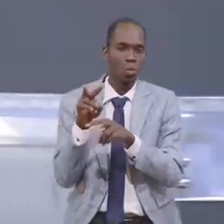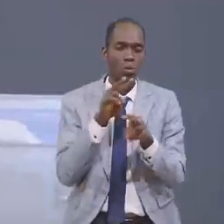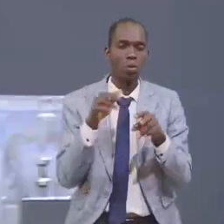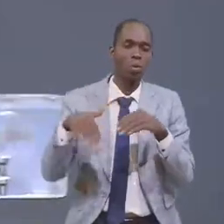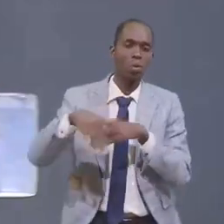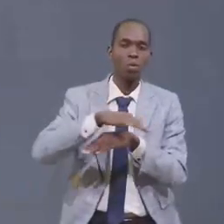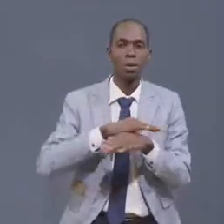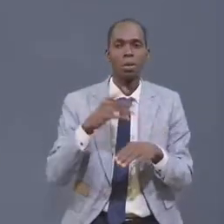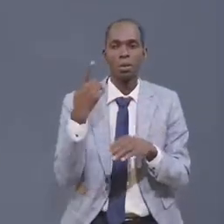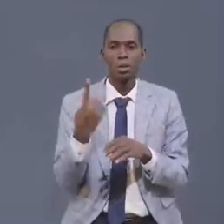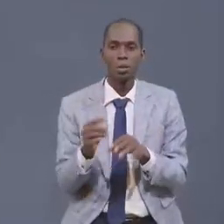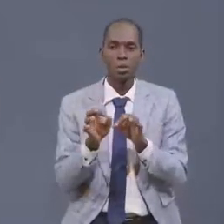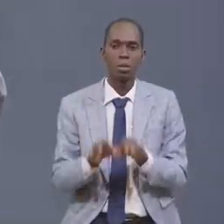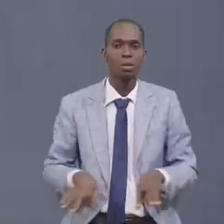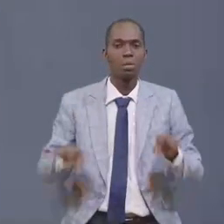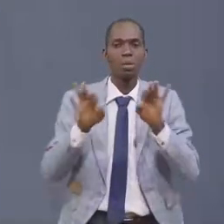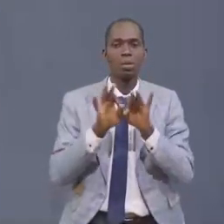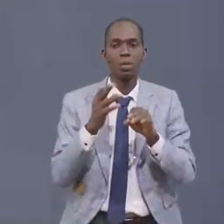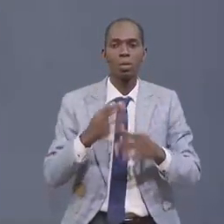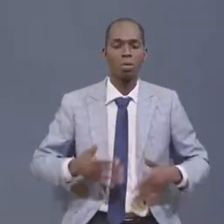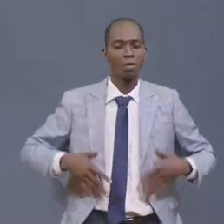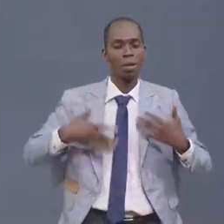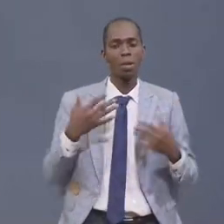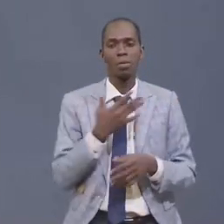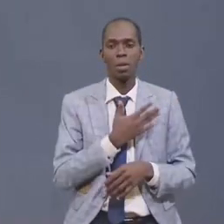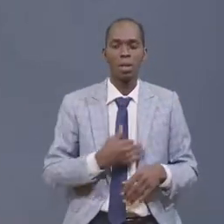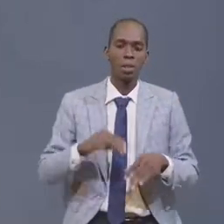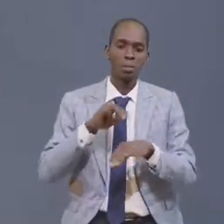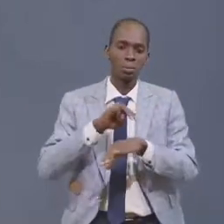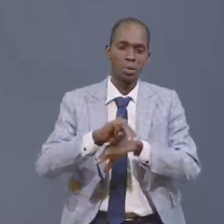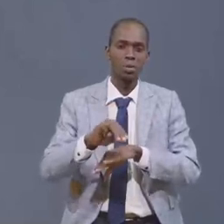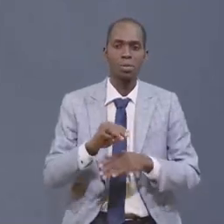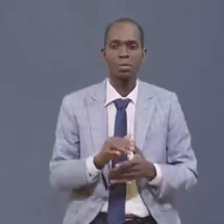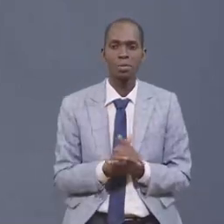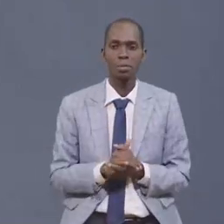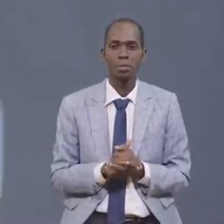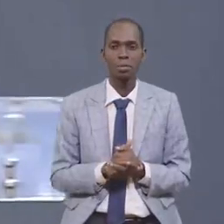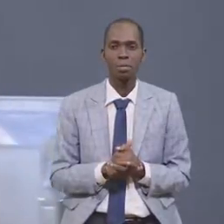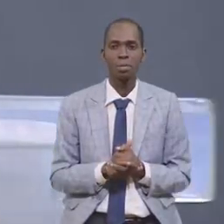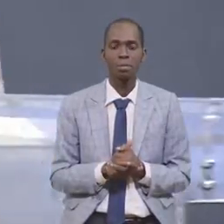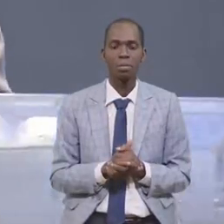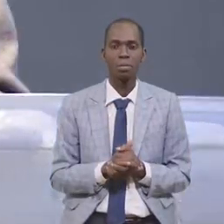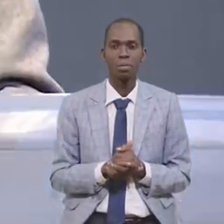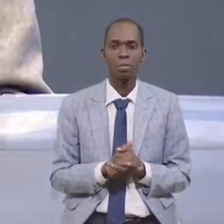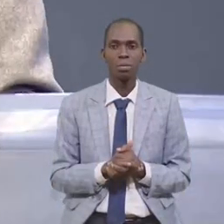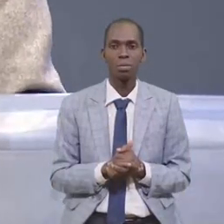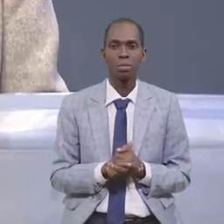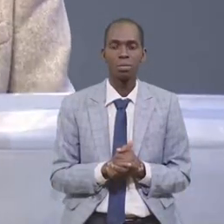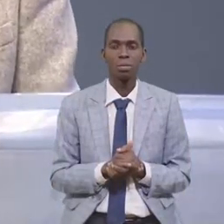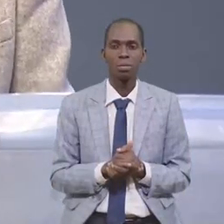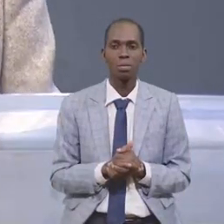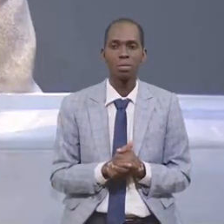Et le titre du message, c'est Veiller sur les priorités de la vie et du ministère.